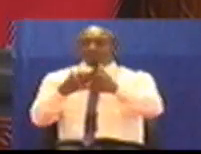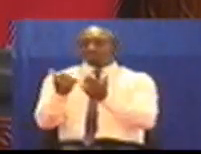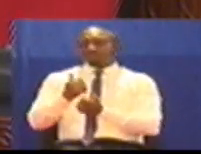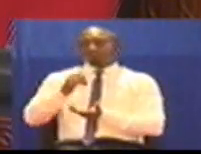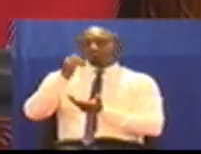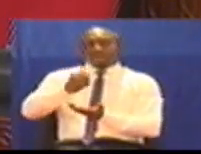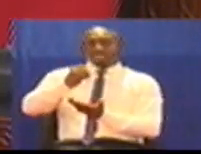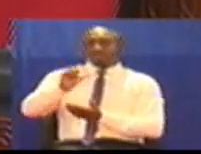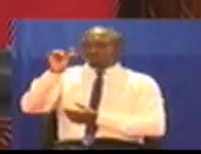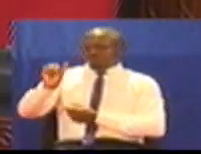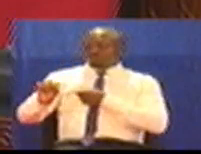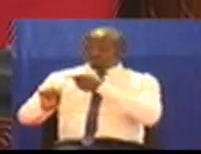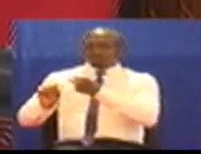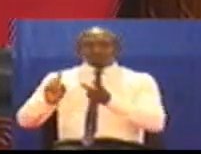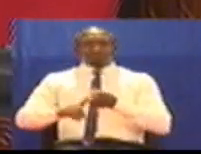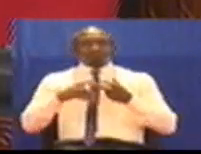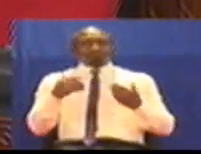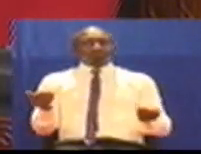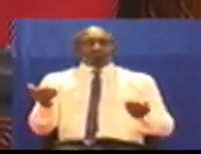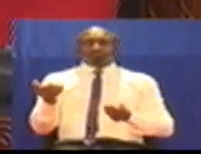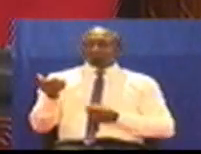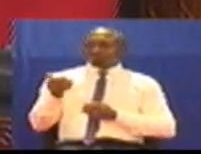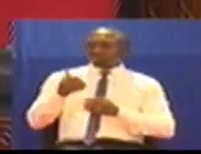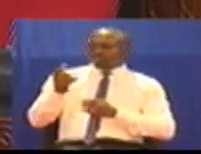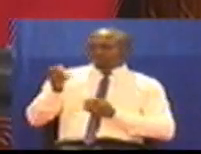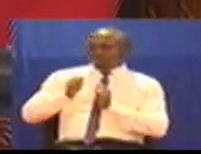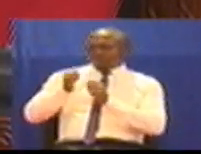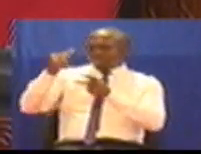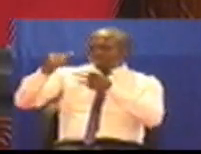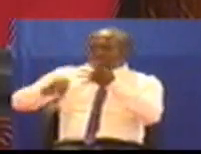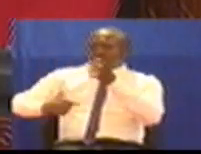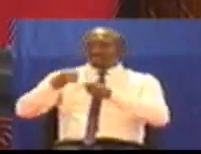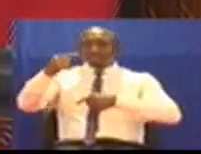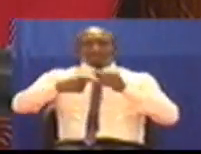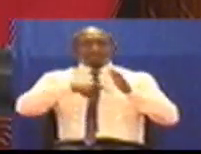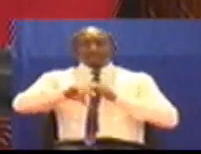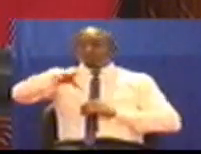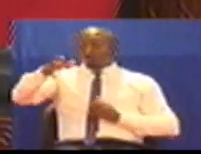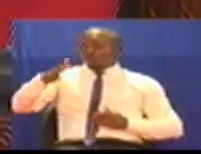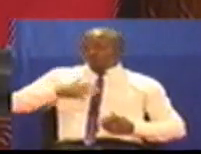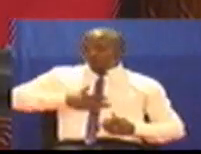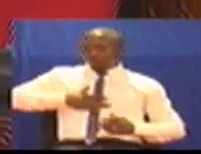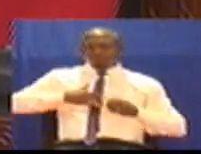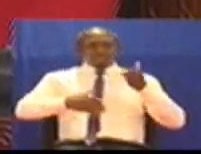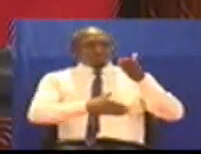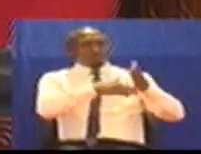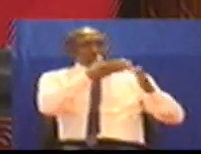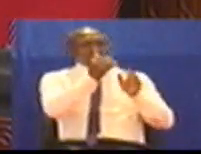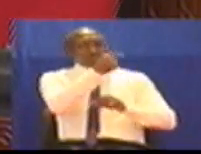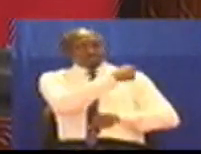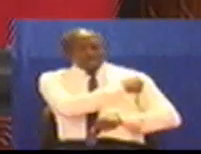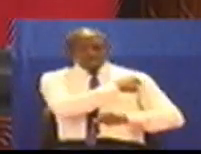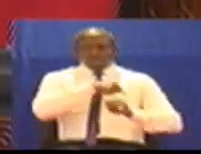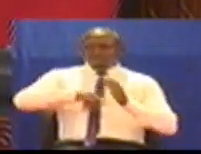kukosa pesa. Jingine, nimeona mambo mbalimbali ambayo yanaendelea katika mkoa wangu ikiwemo ujenzi wa hospitali